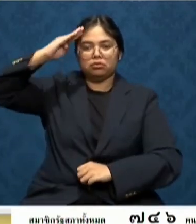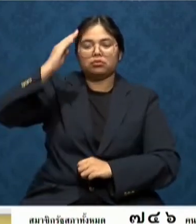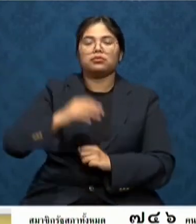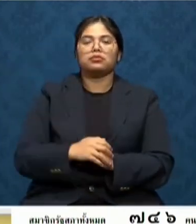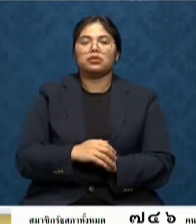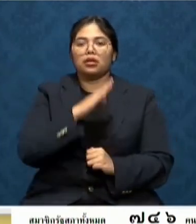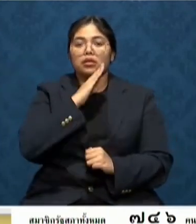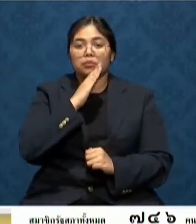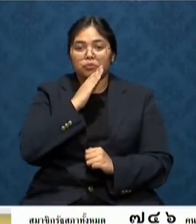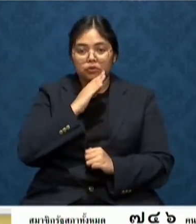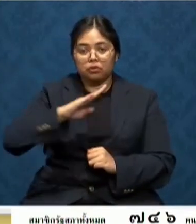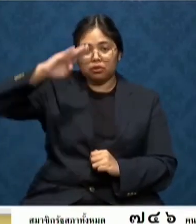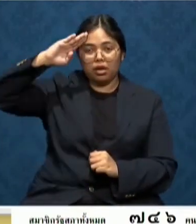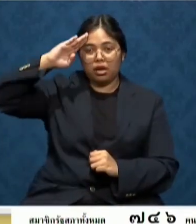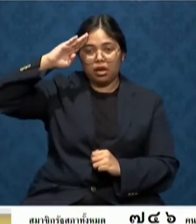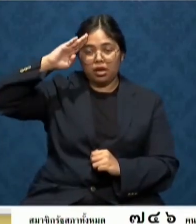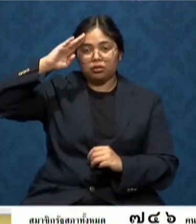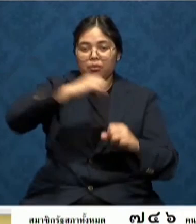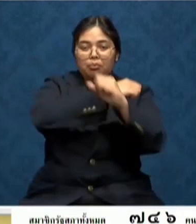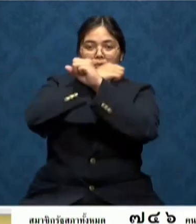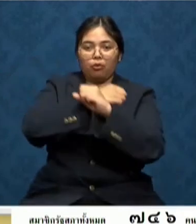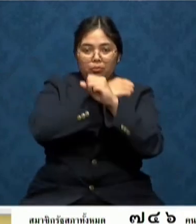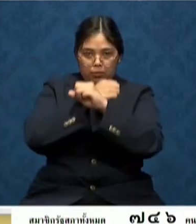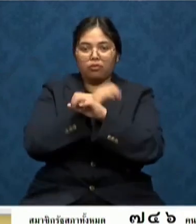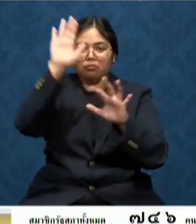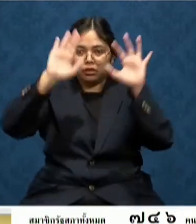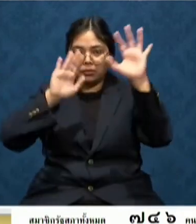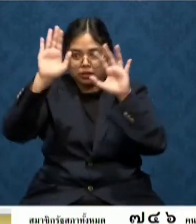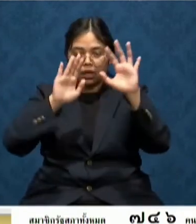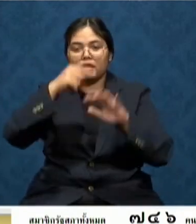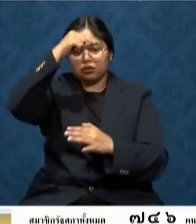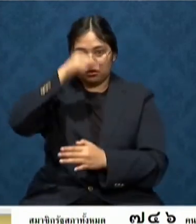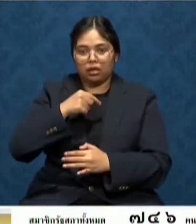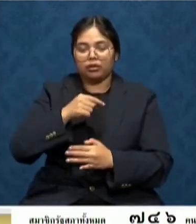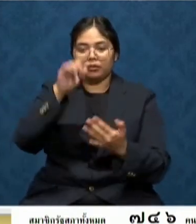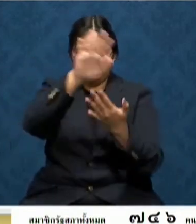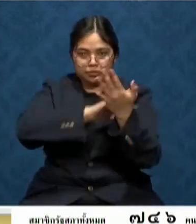เมื่อมียามทต้การ hine่านมาปกป้องอธิปไตitor modเ